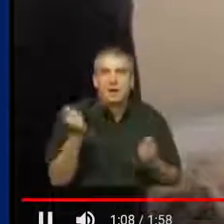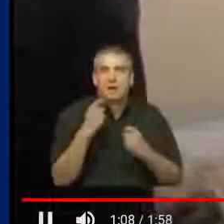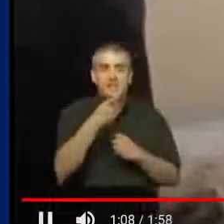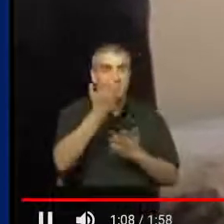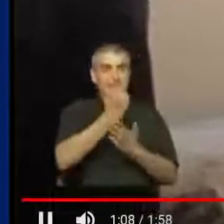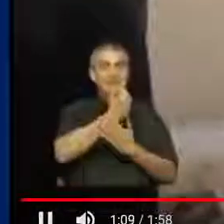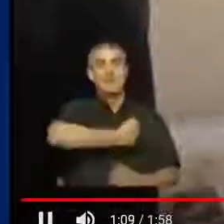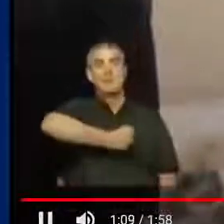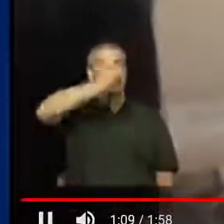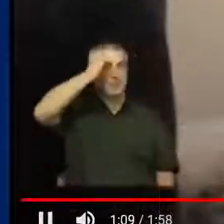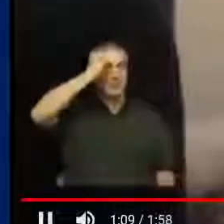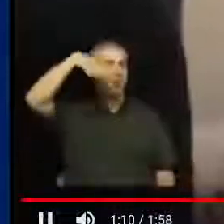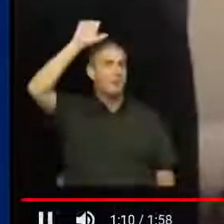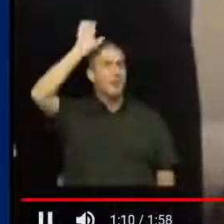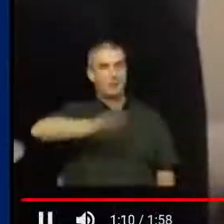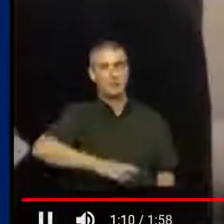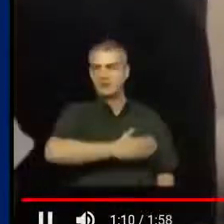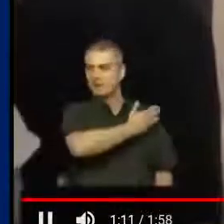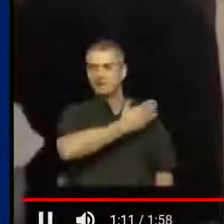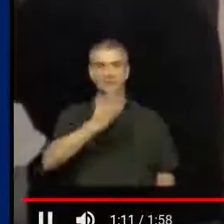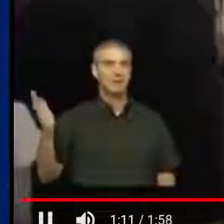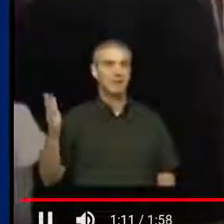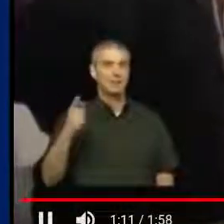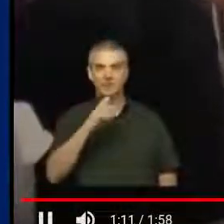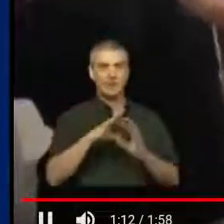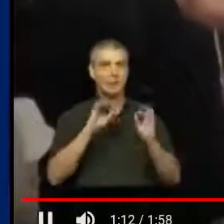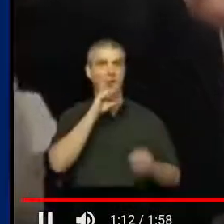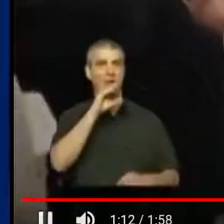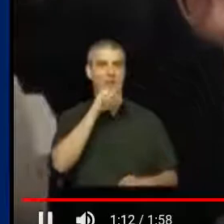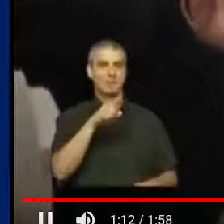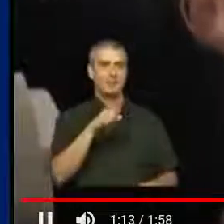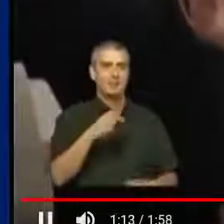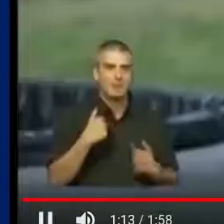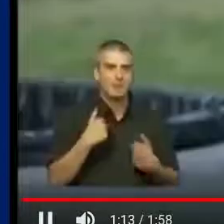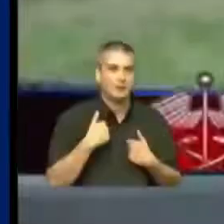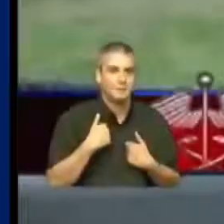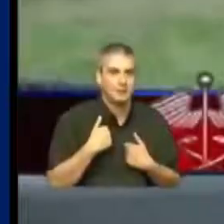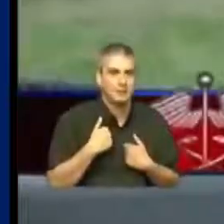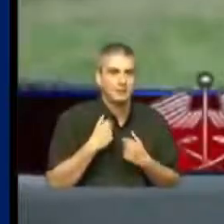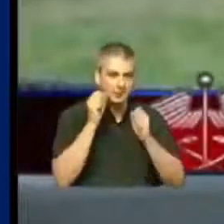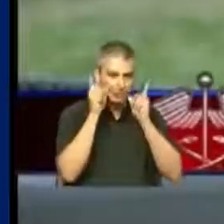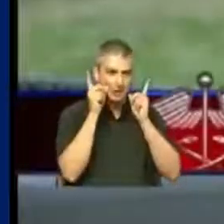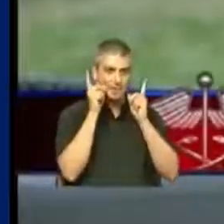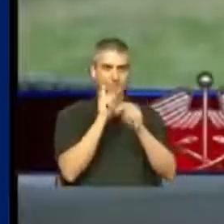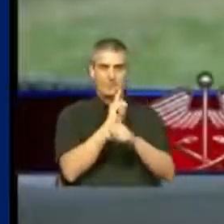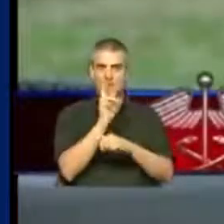יד ימין, למעלה, למטה ולצדדים, והחלה לדבר. I woke up and